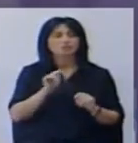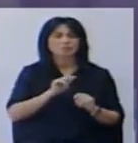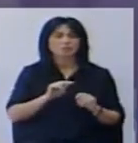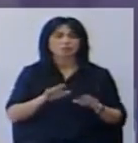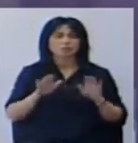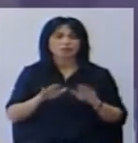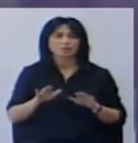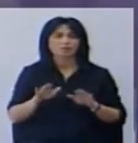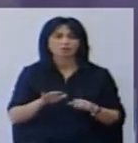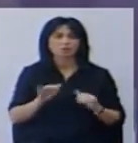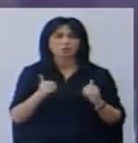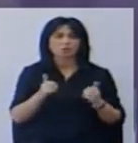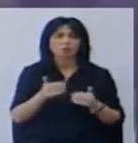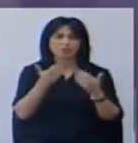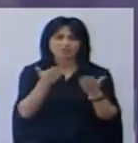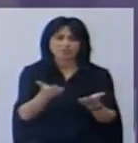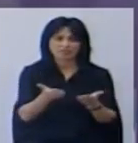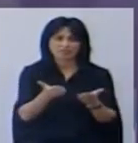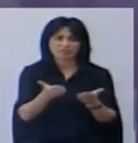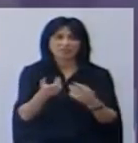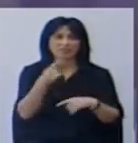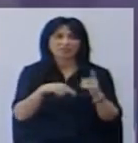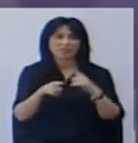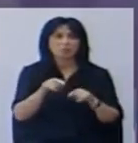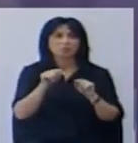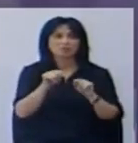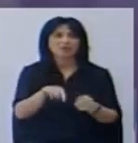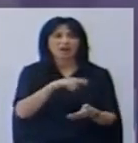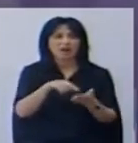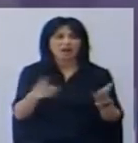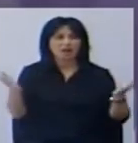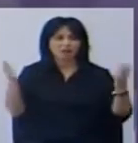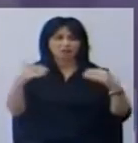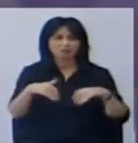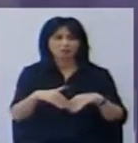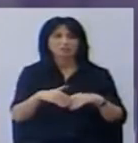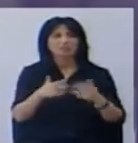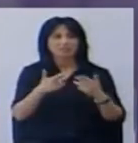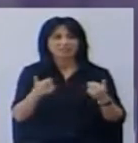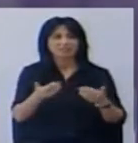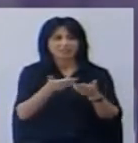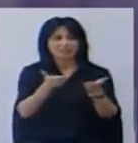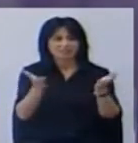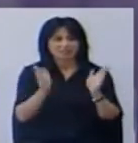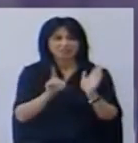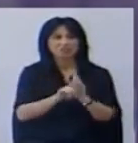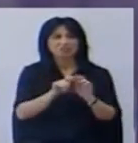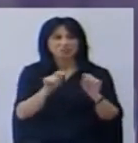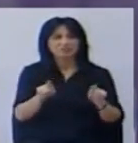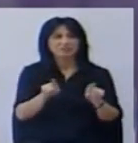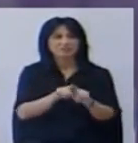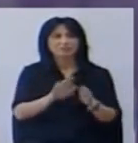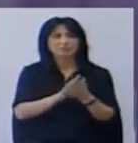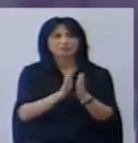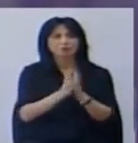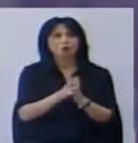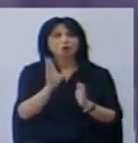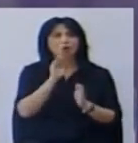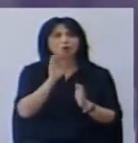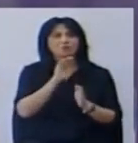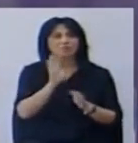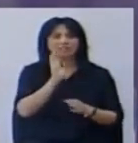სამუშაო ადგილებს, რომელიც თქვენ დაგაბრუნებთ თქვენს ქალაქებში. დიახ, თქვენ შეგიქმნით ისეთ პირობებს,